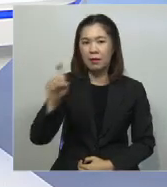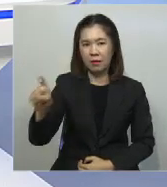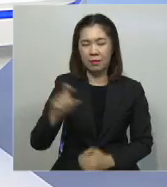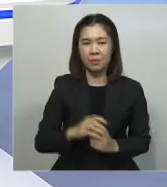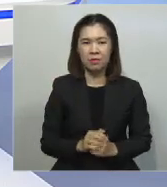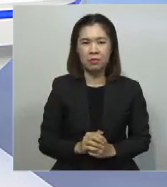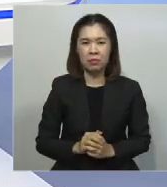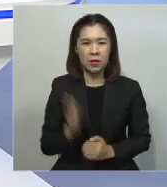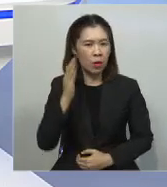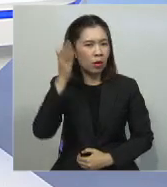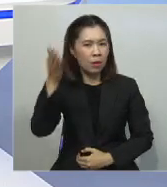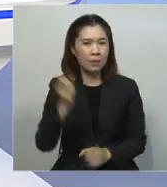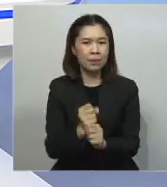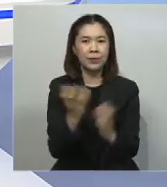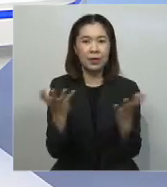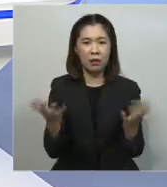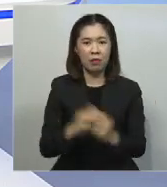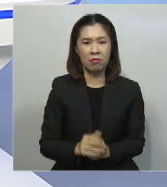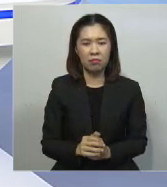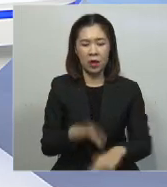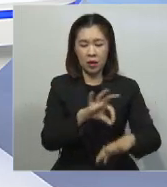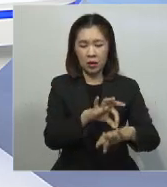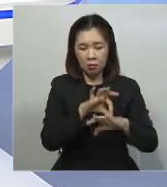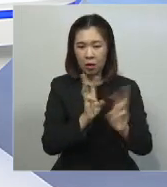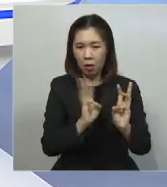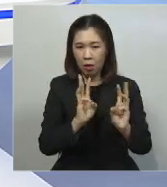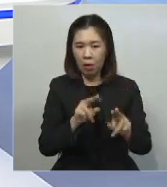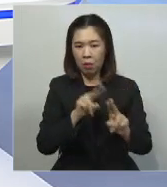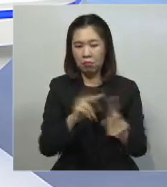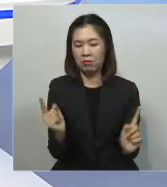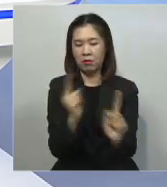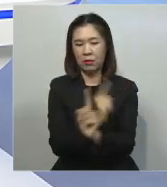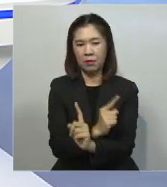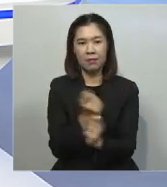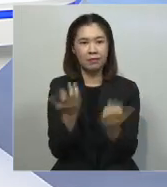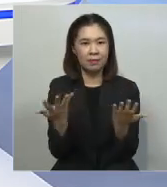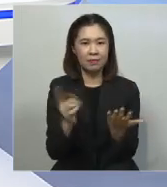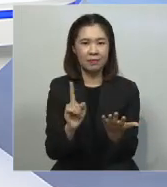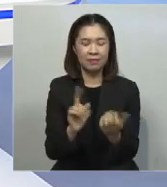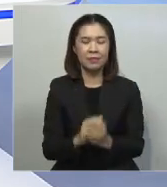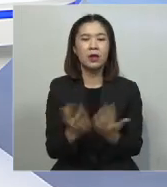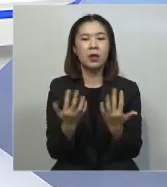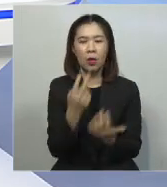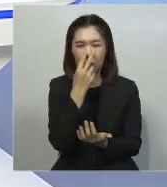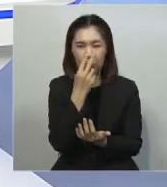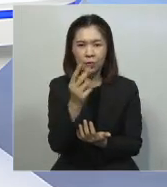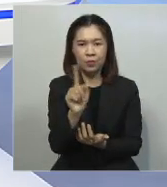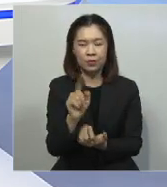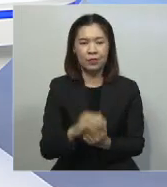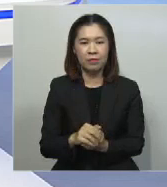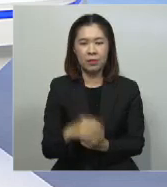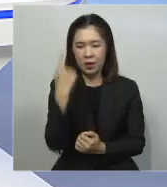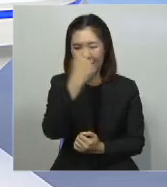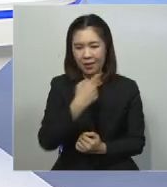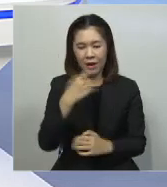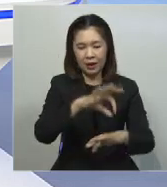แน่นอนว่าแล้วหลังจากนี้จะทำยังไง จะเอาใครมานั่งตำแหน่งนี้แทนนะคะ ใช่ค่ะท่านนายกรัฐมนตรีก็บอกว่าเดี๋ยวรอดูกันว่ามี